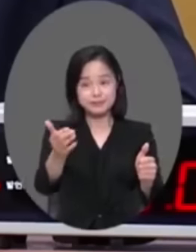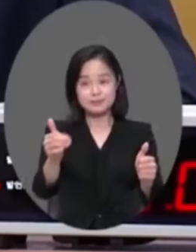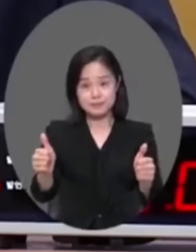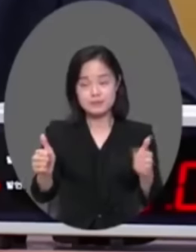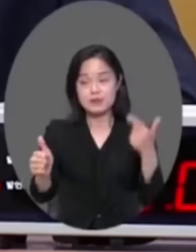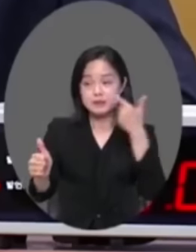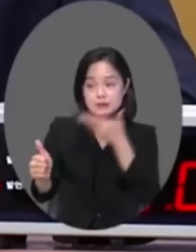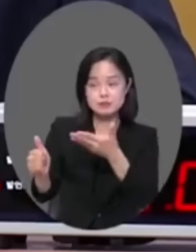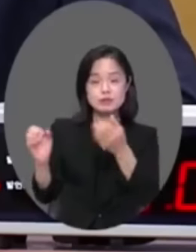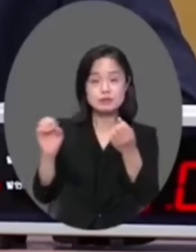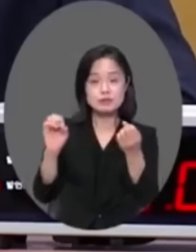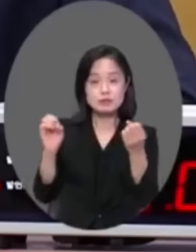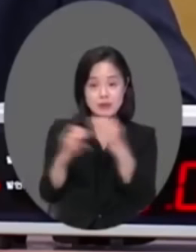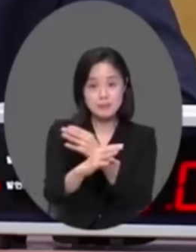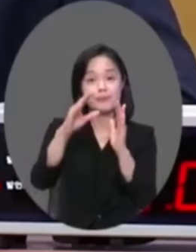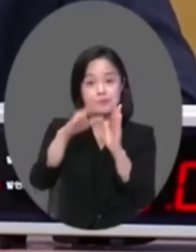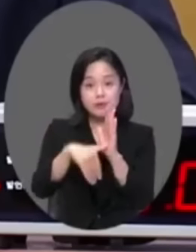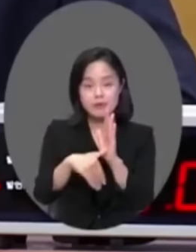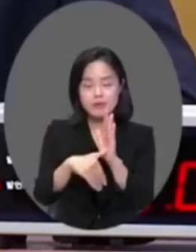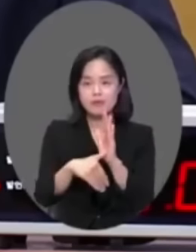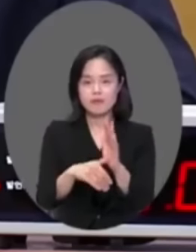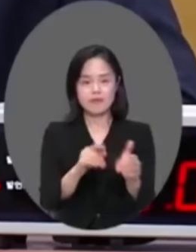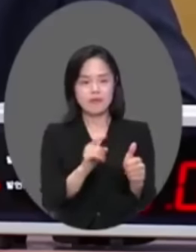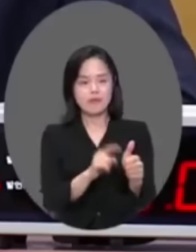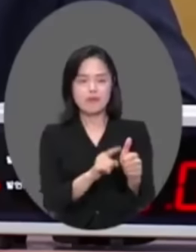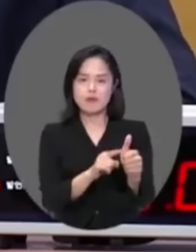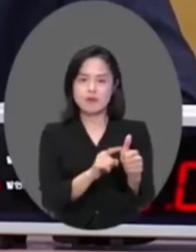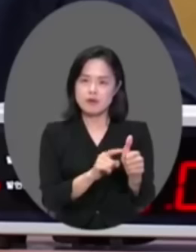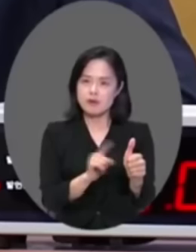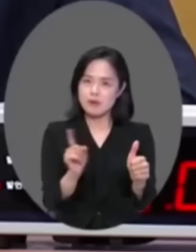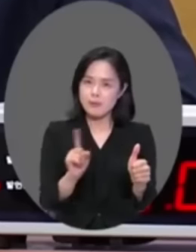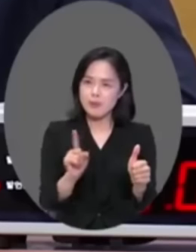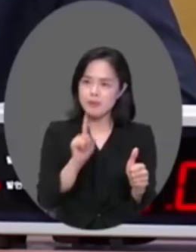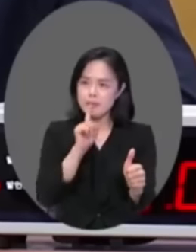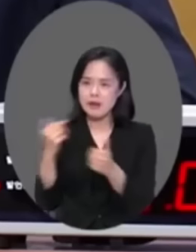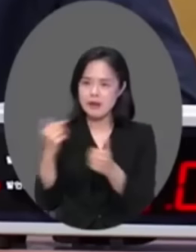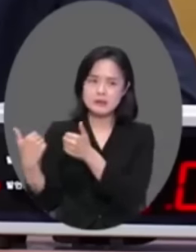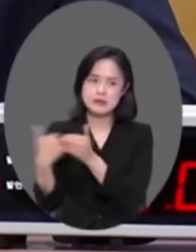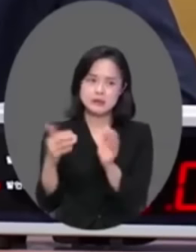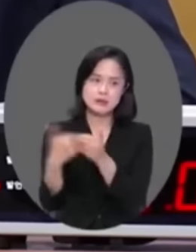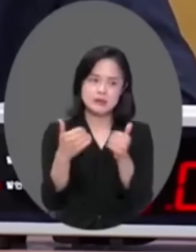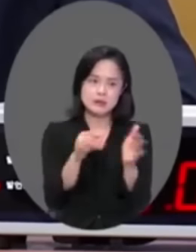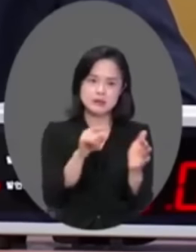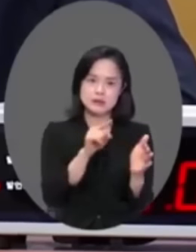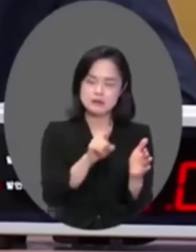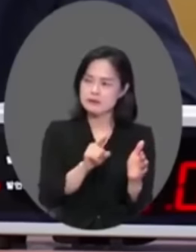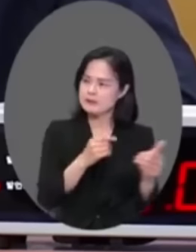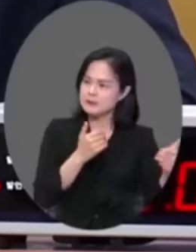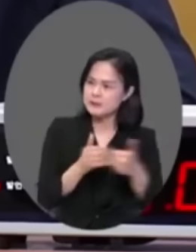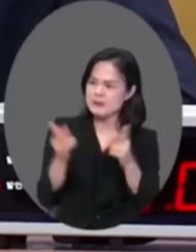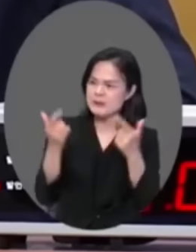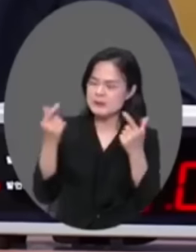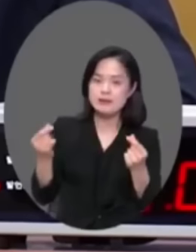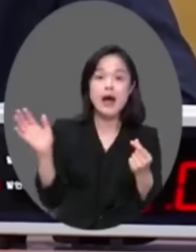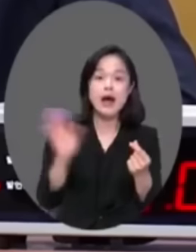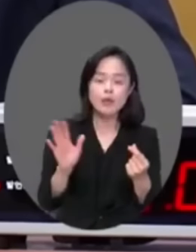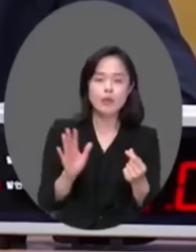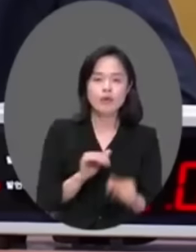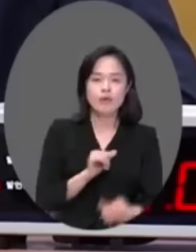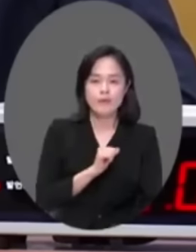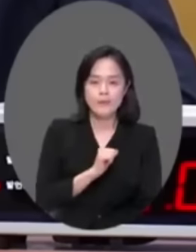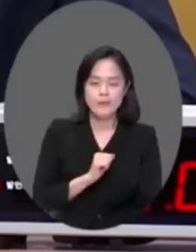저렇게 참으시지 할만큼 인내심 있게 잘 참으 제가 중간에 제지하지 않고